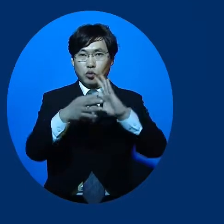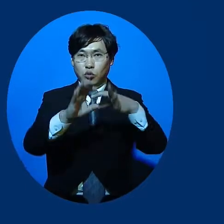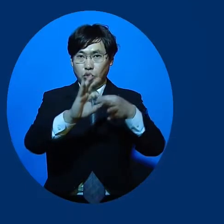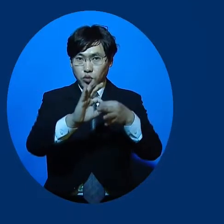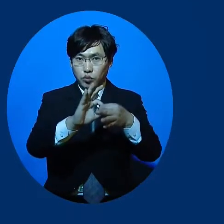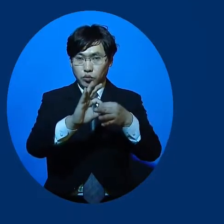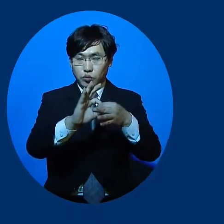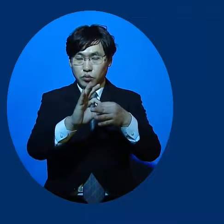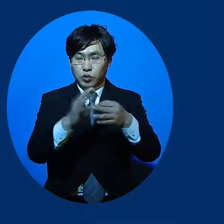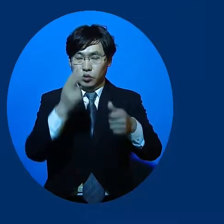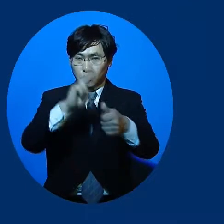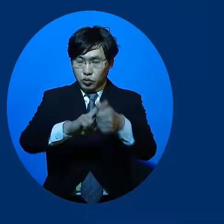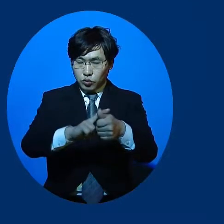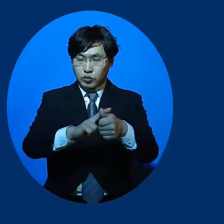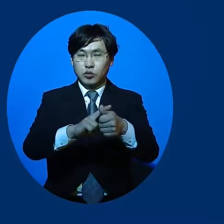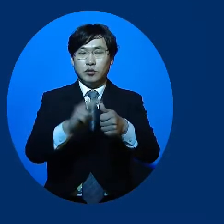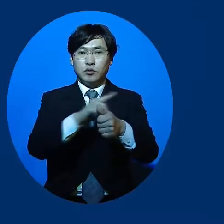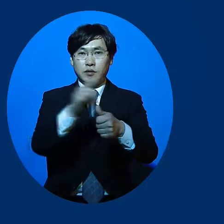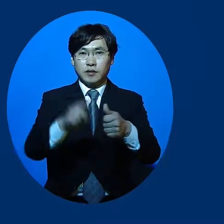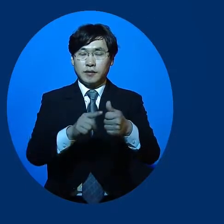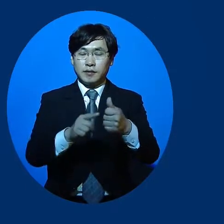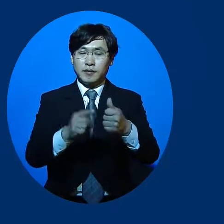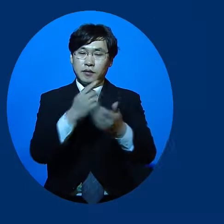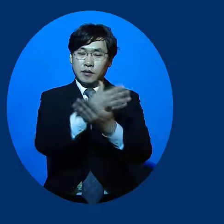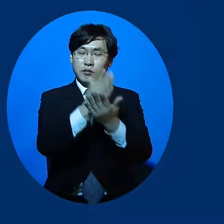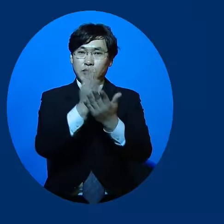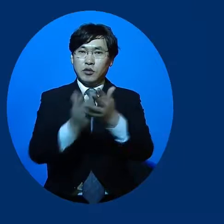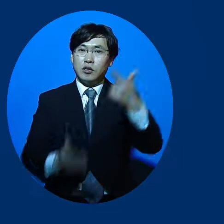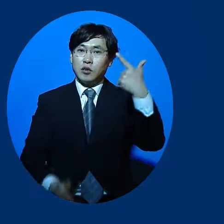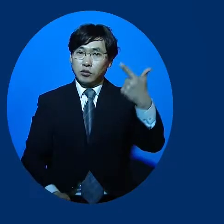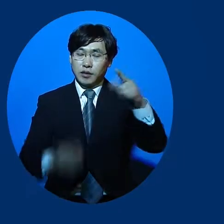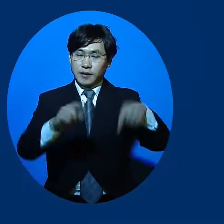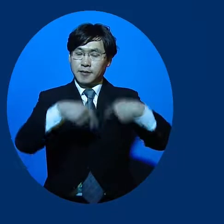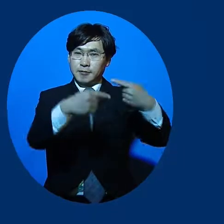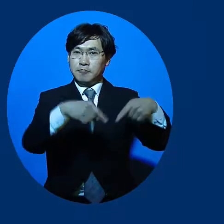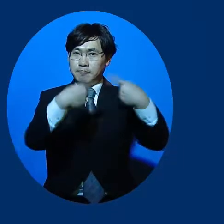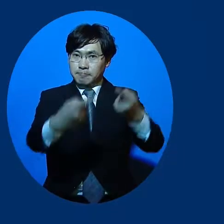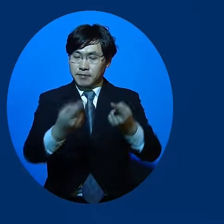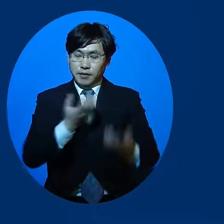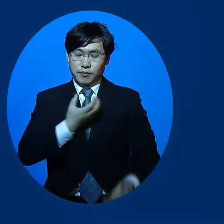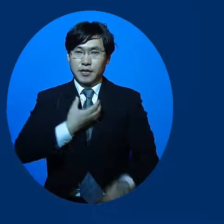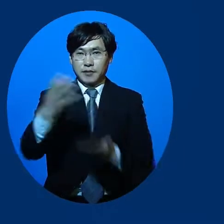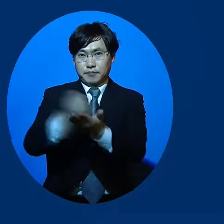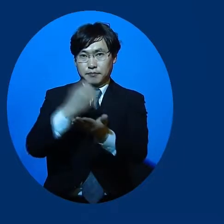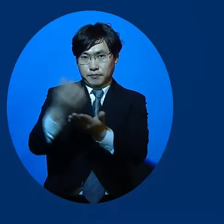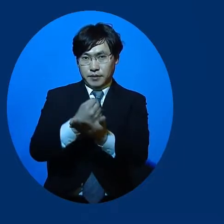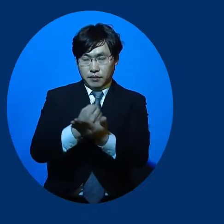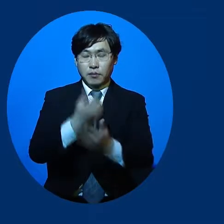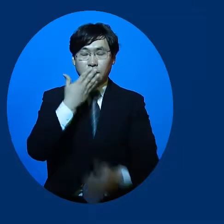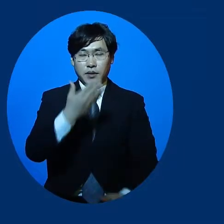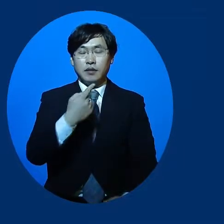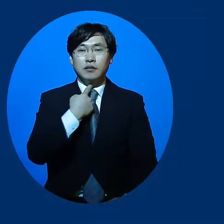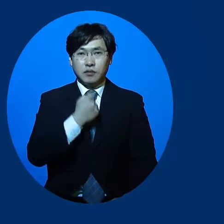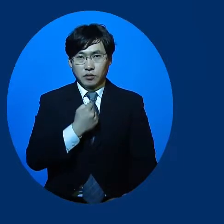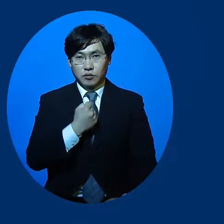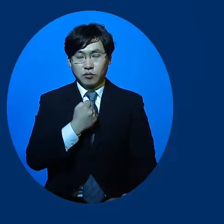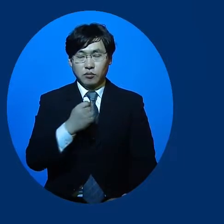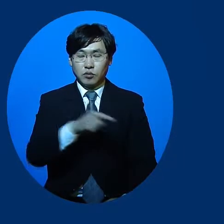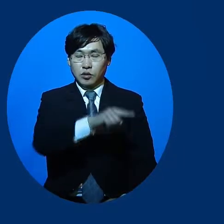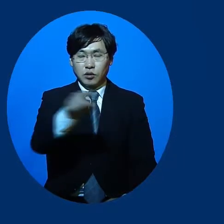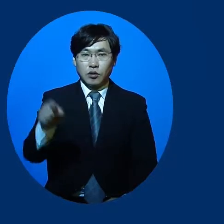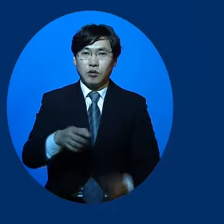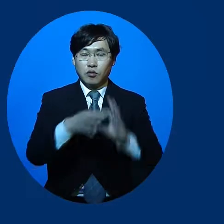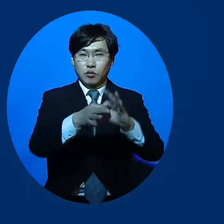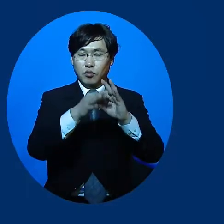도전 사상 처음으로 6개 전 종목이 출전해서 가장 많은 36명의 선수가 참가하였고, 이러한 계기를